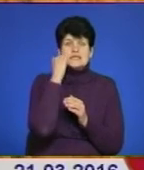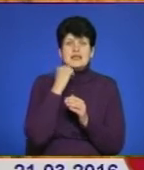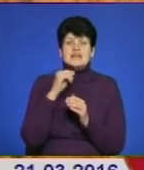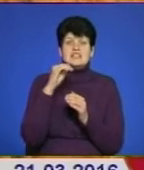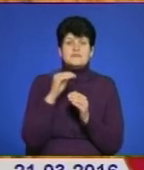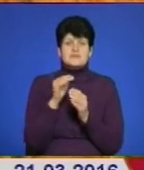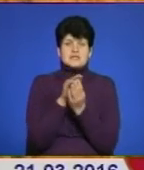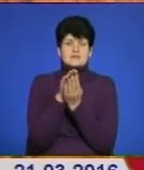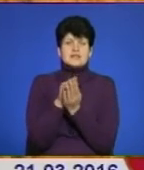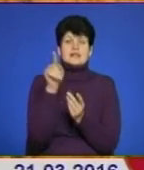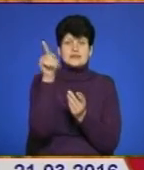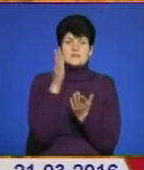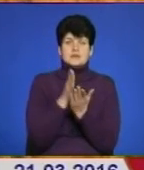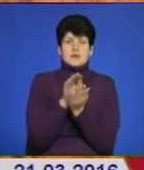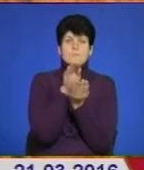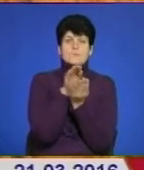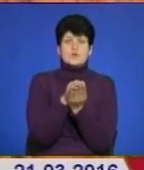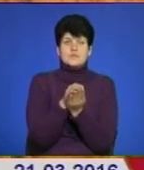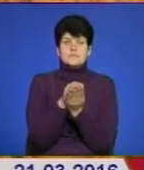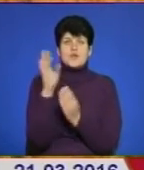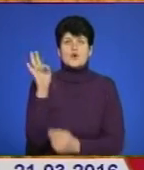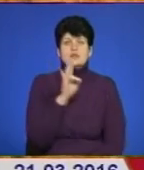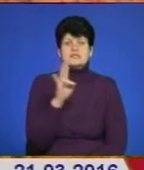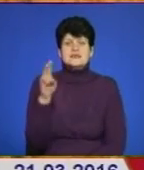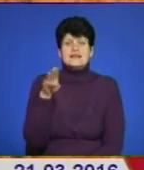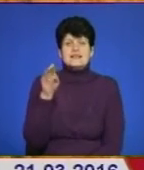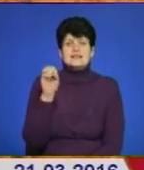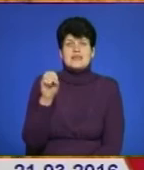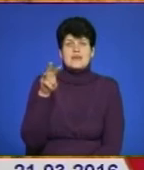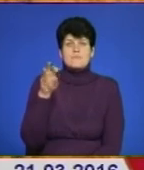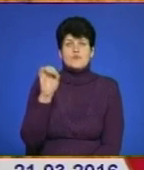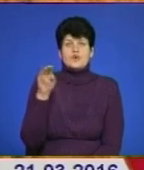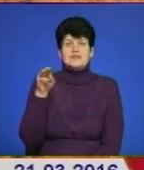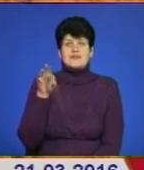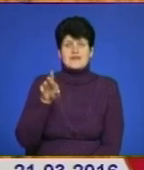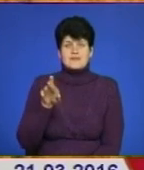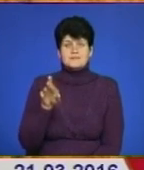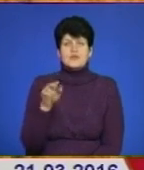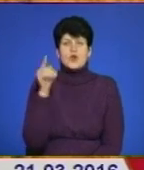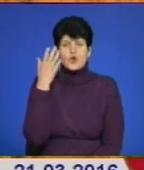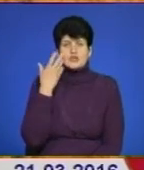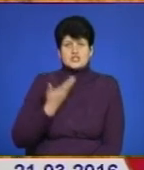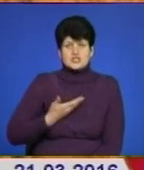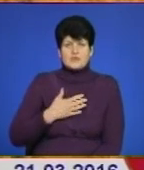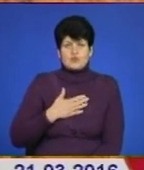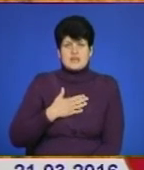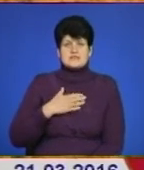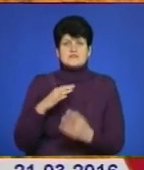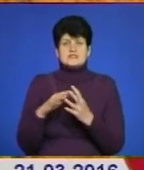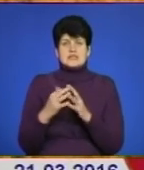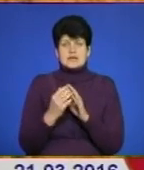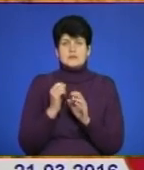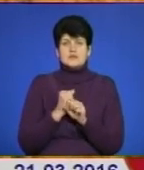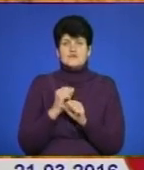там знаходиться могила отця Тимотея. І коли жив він в нашому селі, то